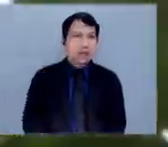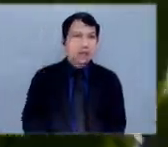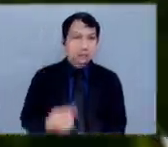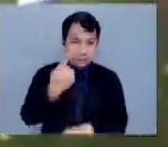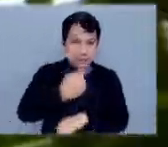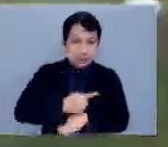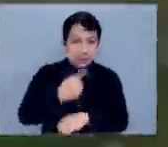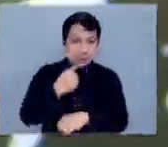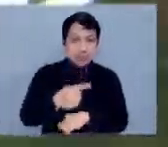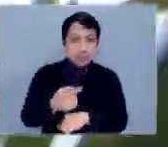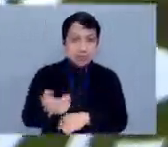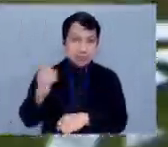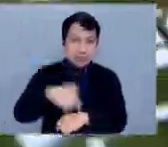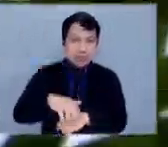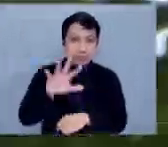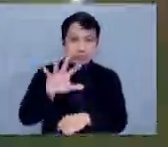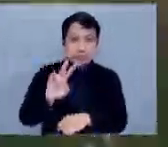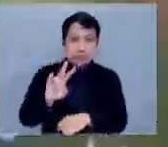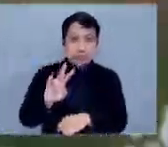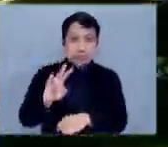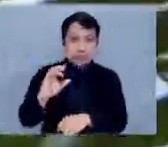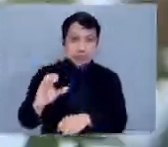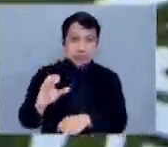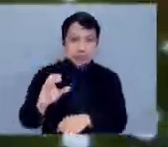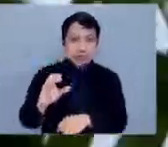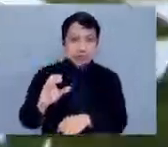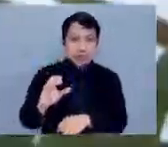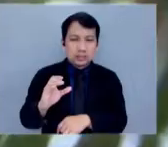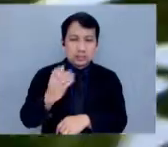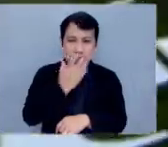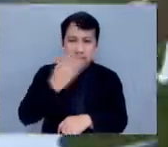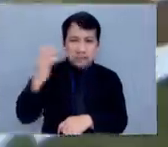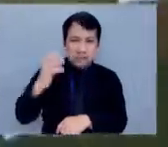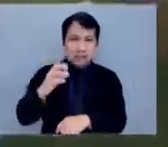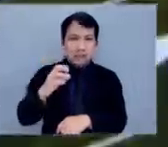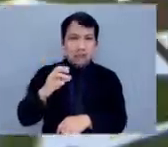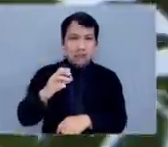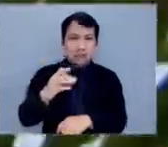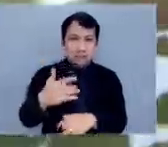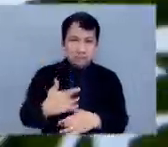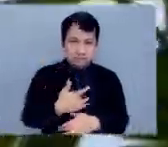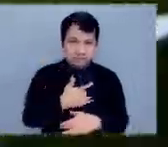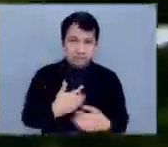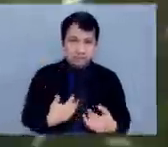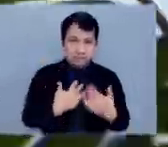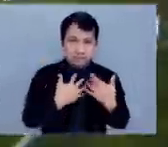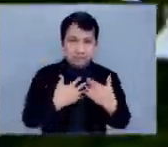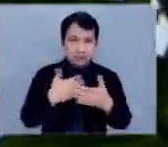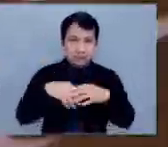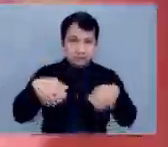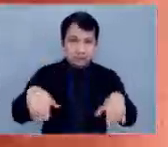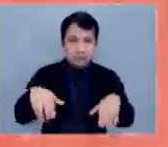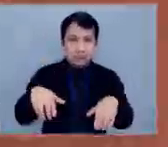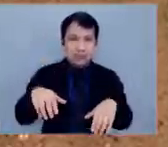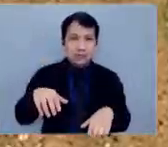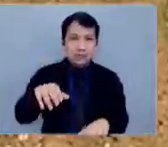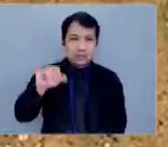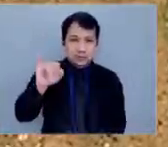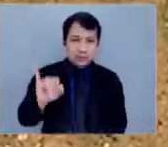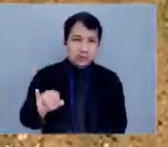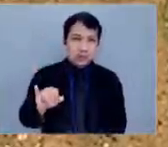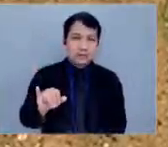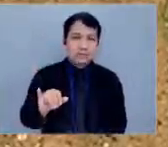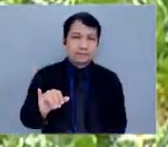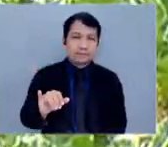umabot ng 37 degrees Celsius ang heat index o damang init sa kalapit na bayan na Sinait. Kaya ang